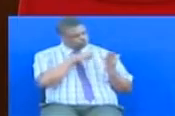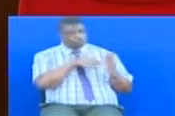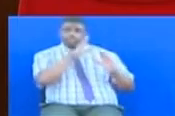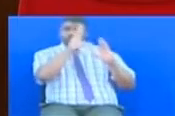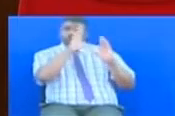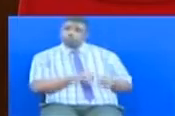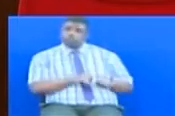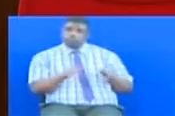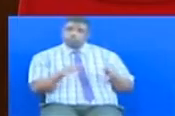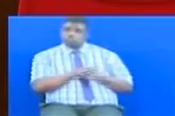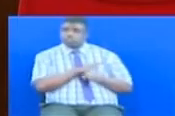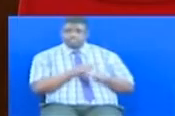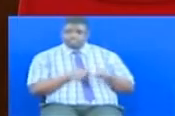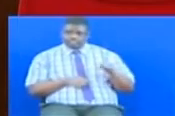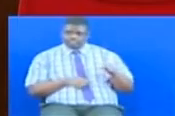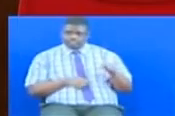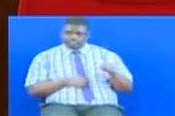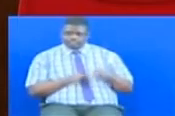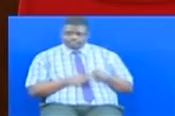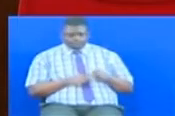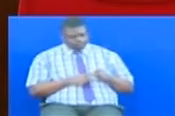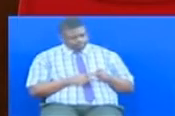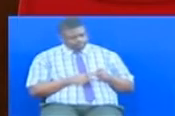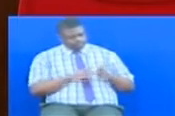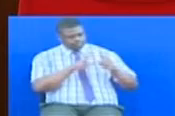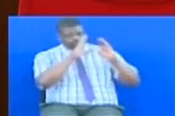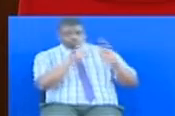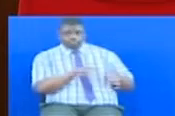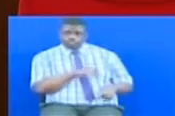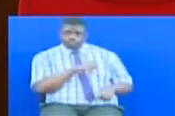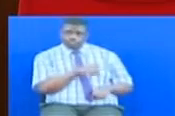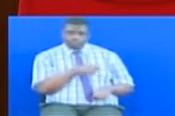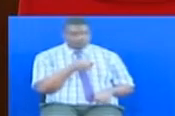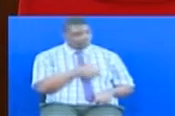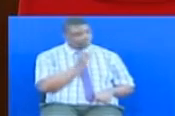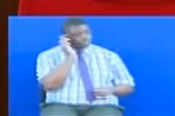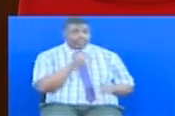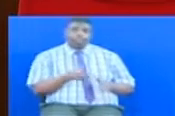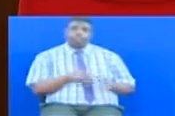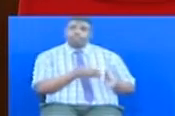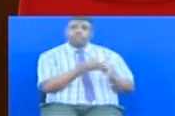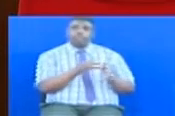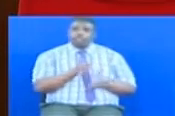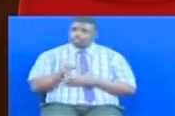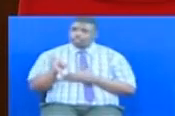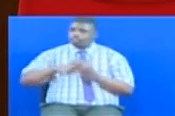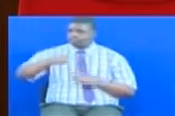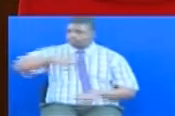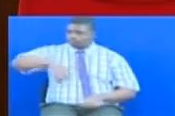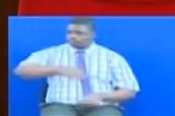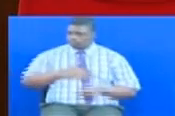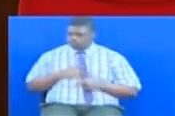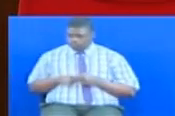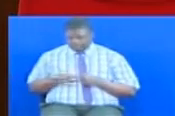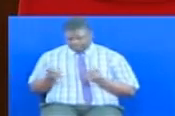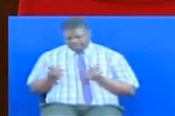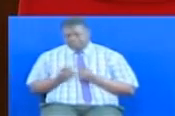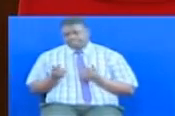kwa wingi sana, hasa kwenye hizi ripoti za serikali za mitaa kwenye halmashauri zetu. Lakini sambamba na